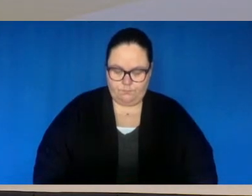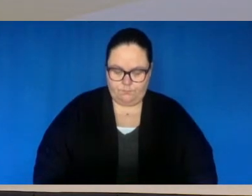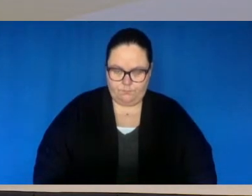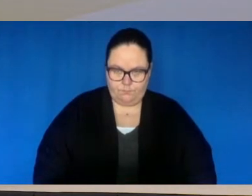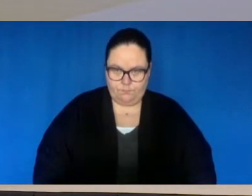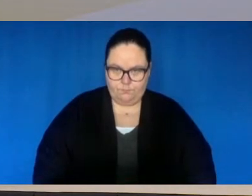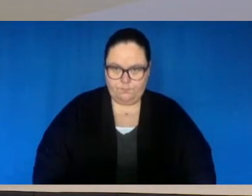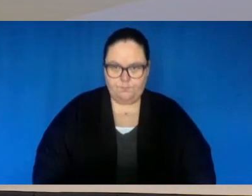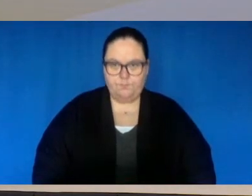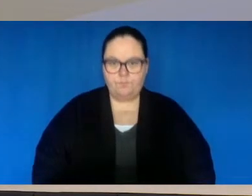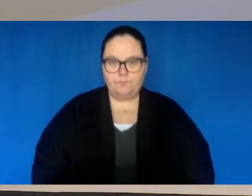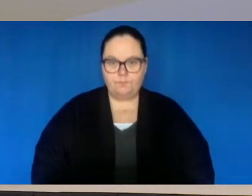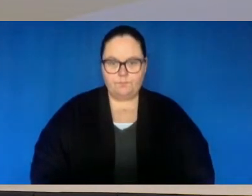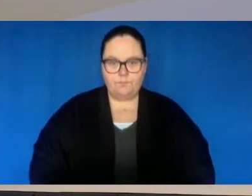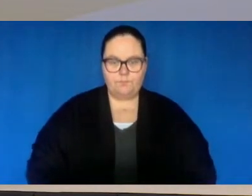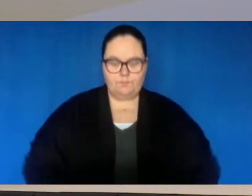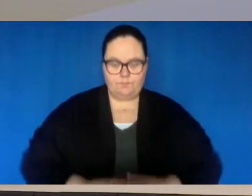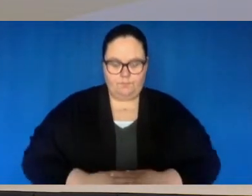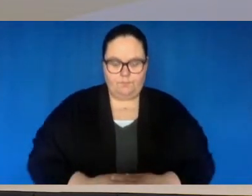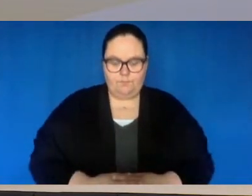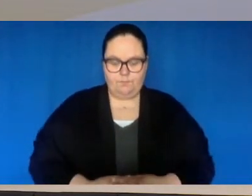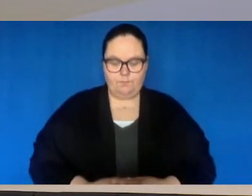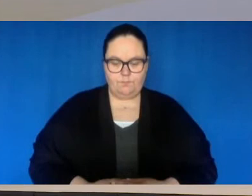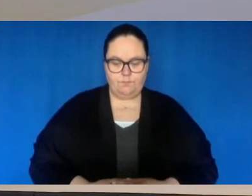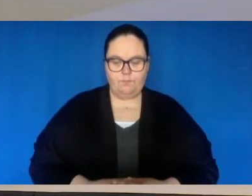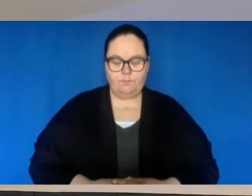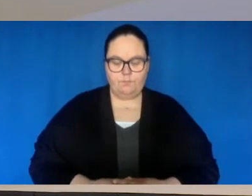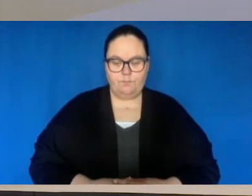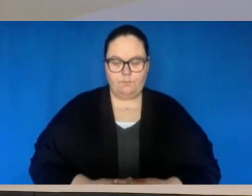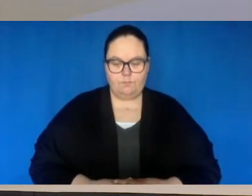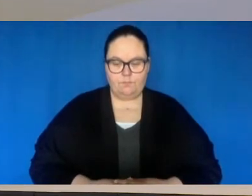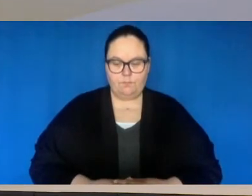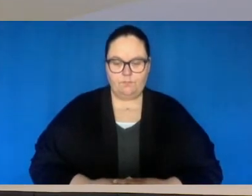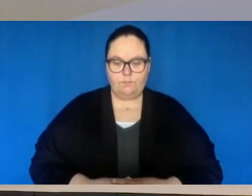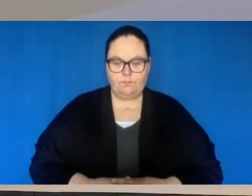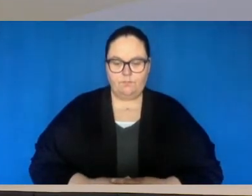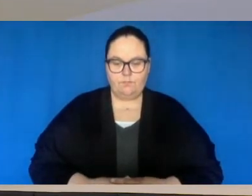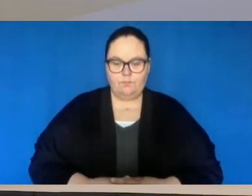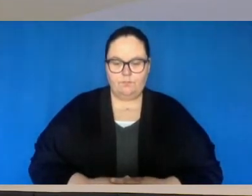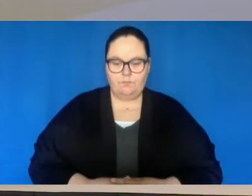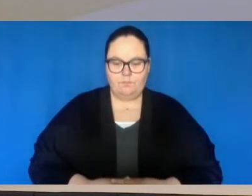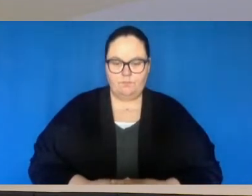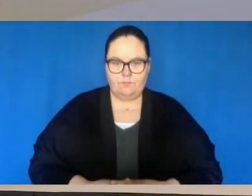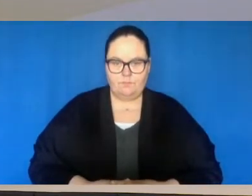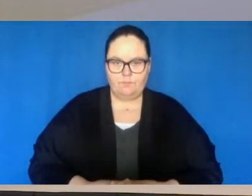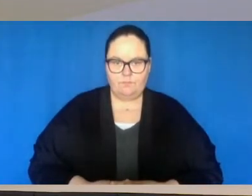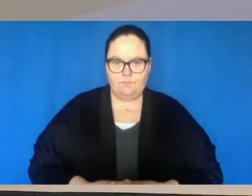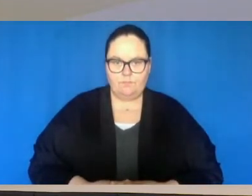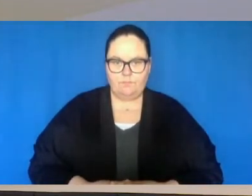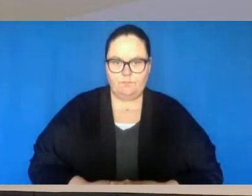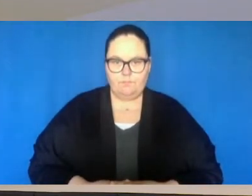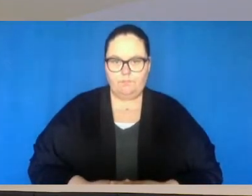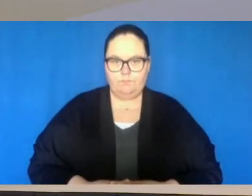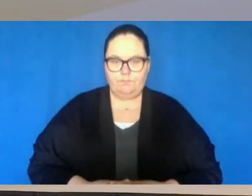chance d'être vacciné, mais on espère avoir cette chance dans le mois de